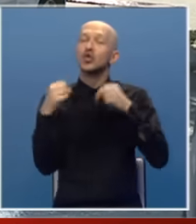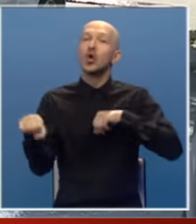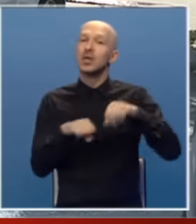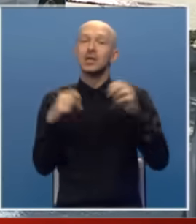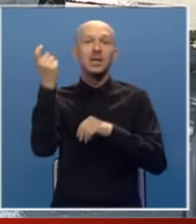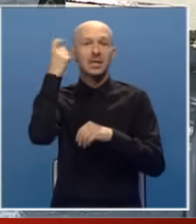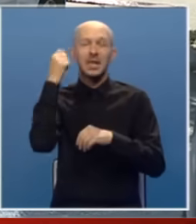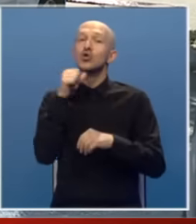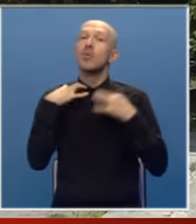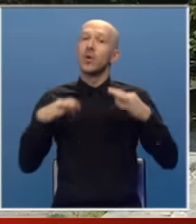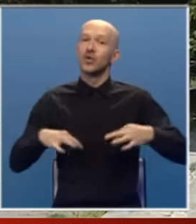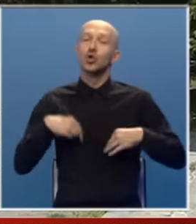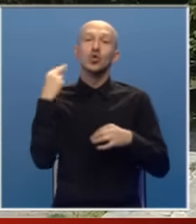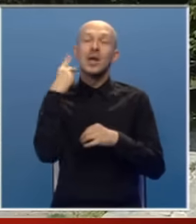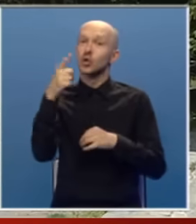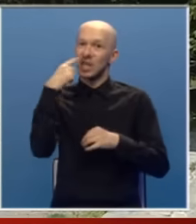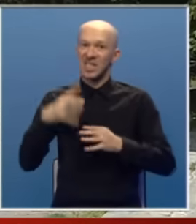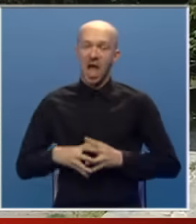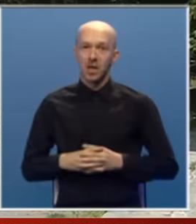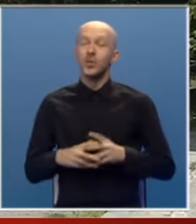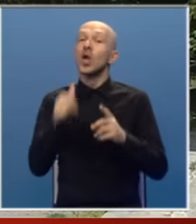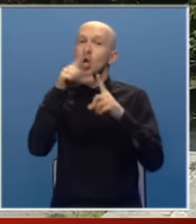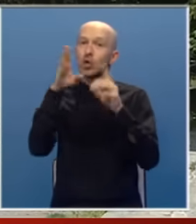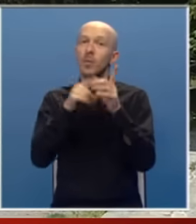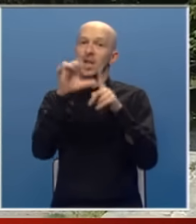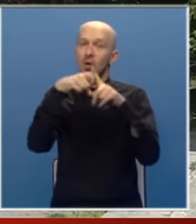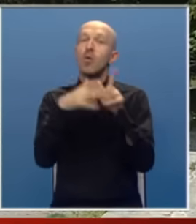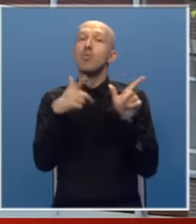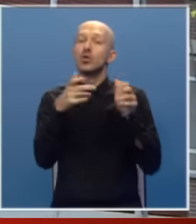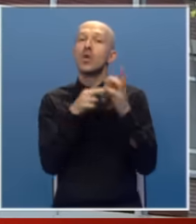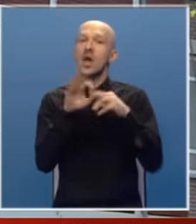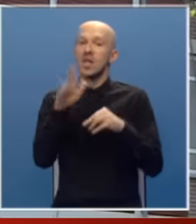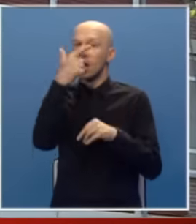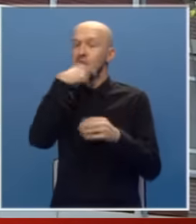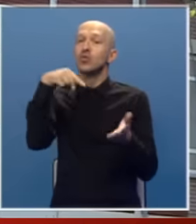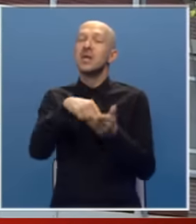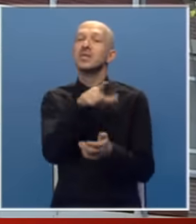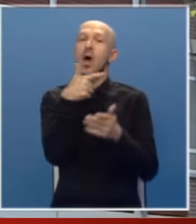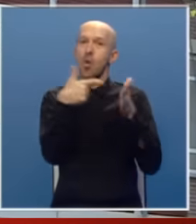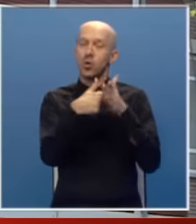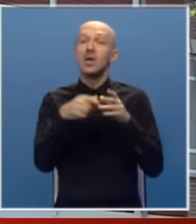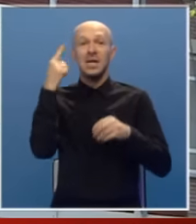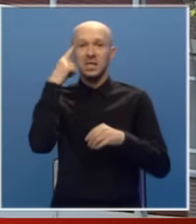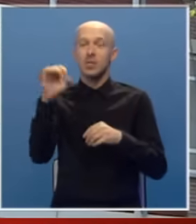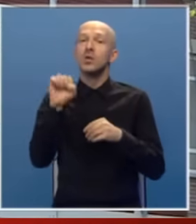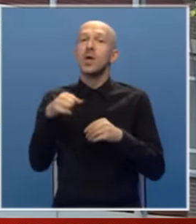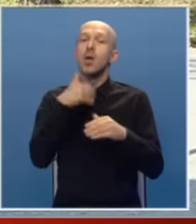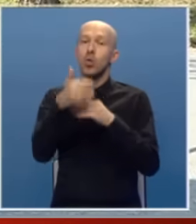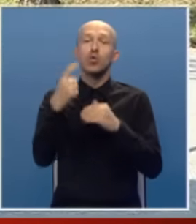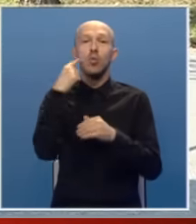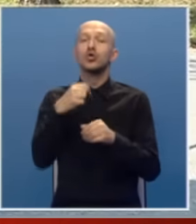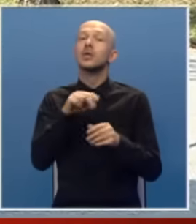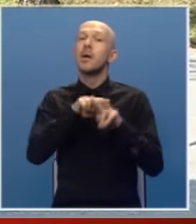direktora, sekretaricu i profesoricu engleskog jezika i tom prilikom pucao na njih i na licu mjesta ih ubio. Saznajemo da je potom